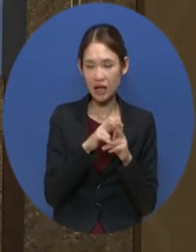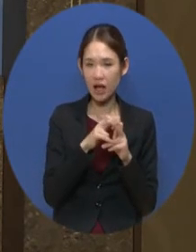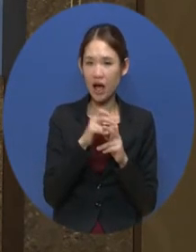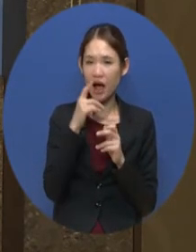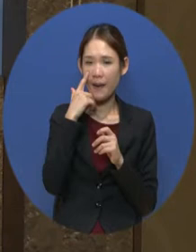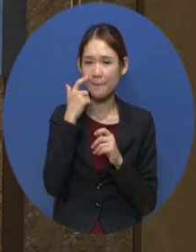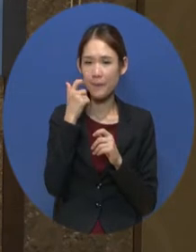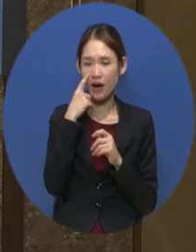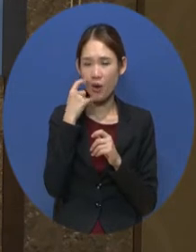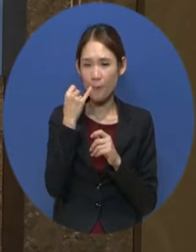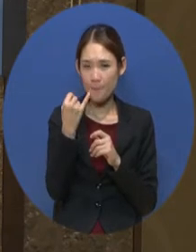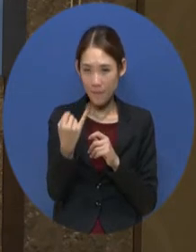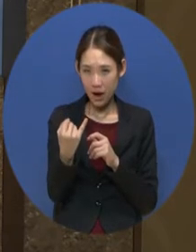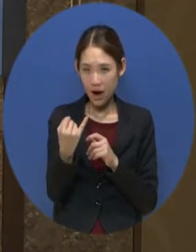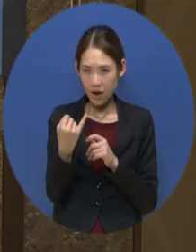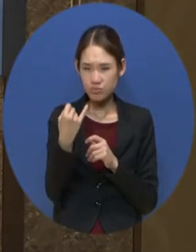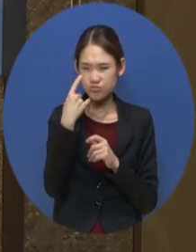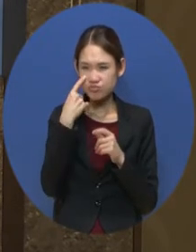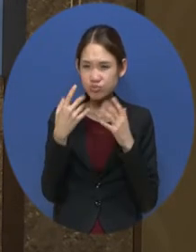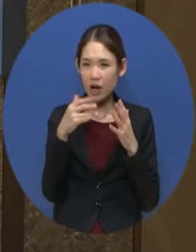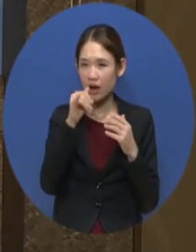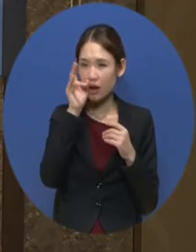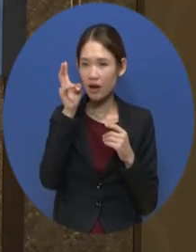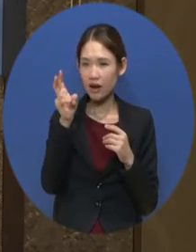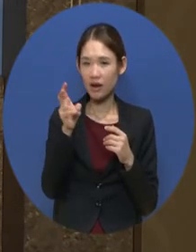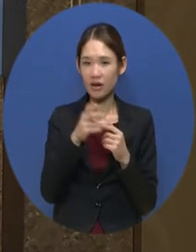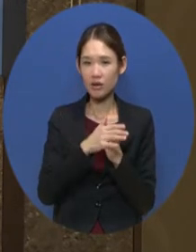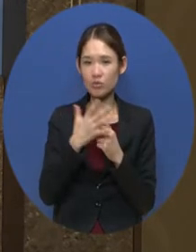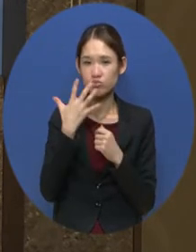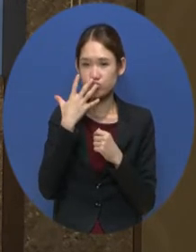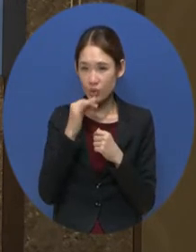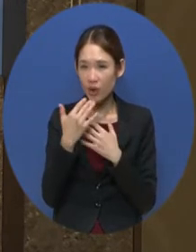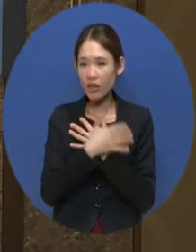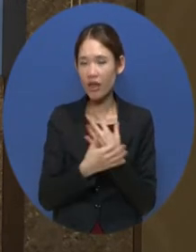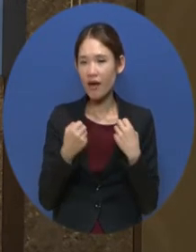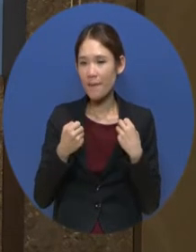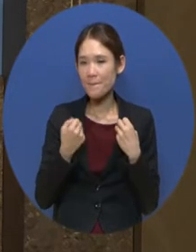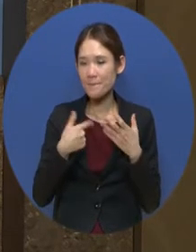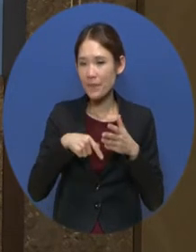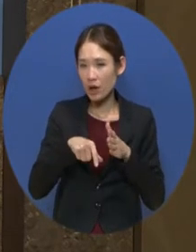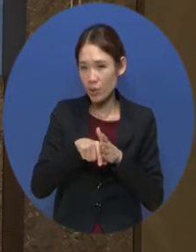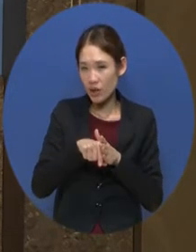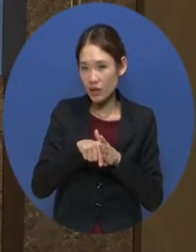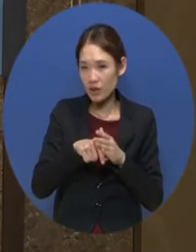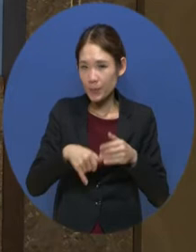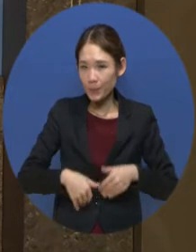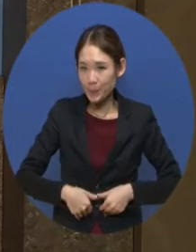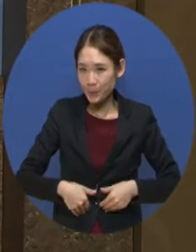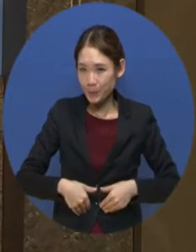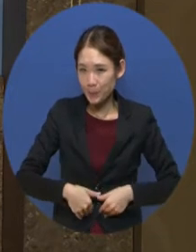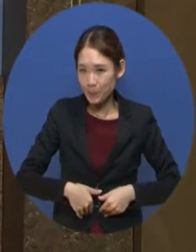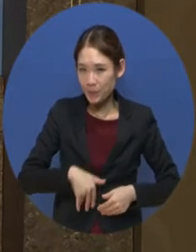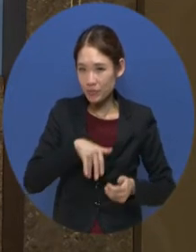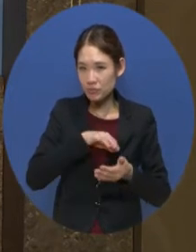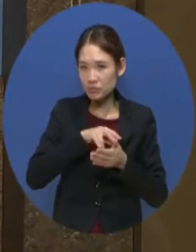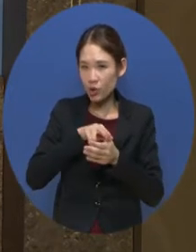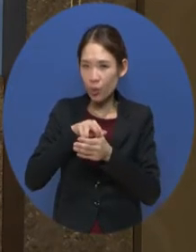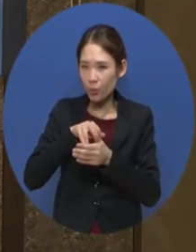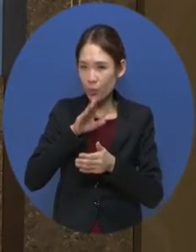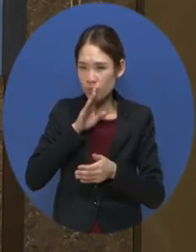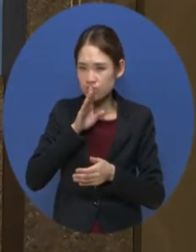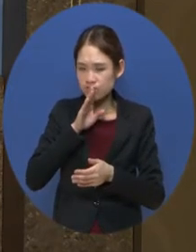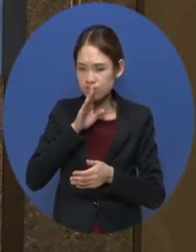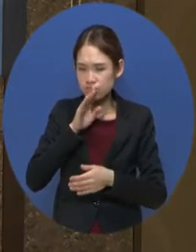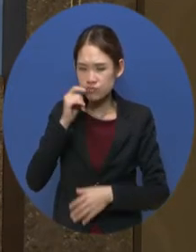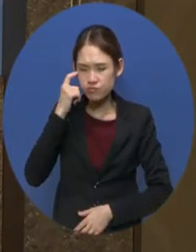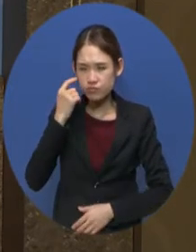시각장애 아빠들, 엄마들이 분명히 있을 거다. 물론 자기 건강을 위해서도 필요한 정보가 의약품 정보가 아닌가. 그래서